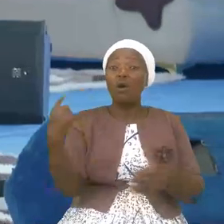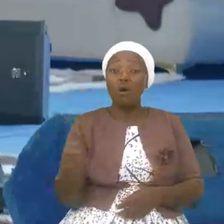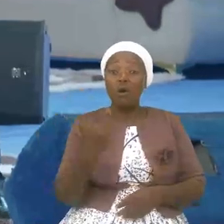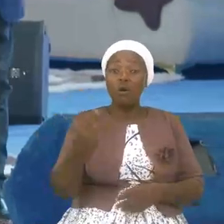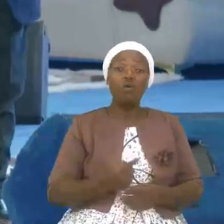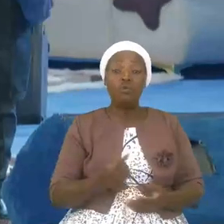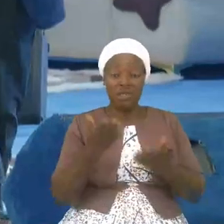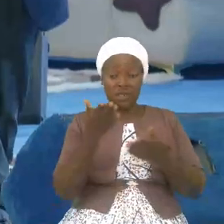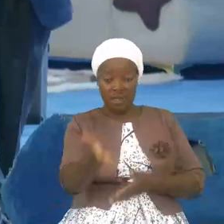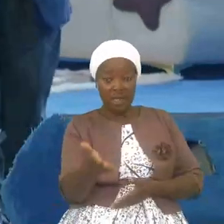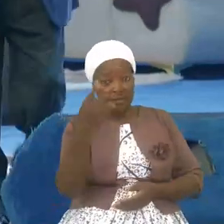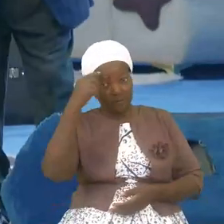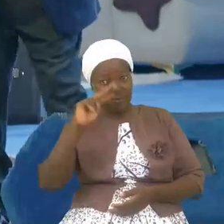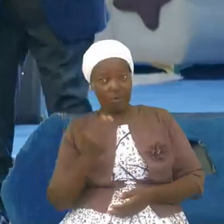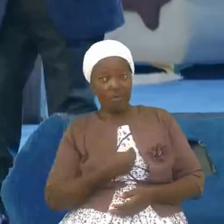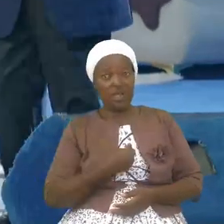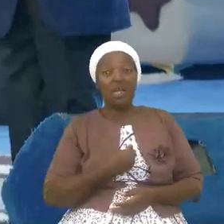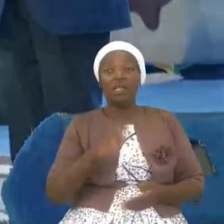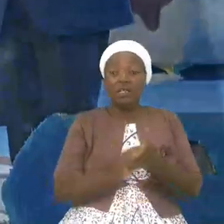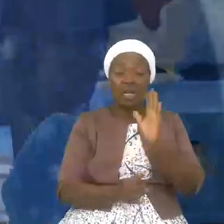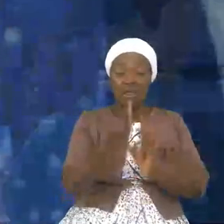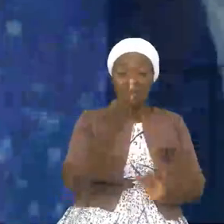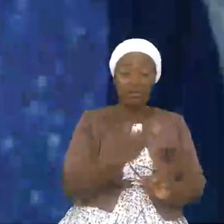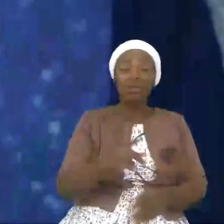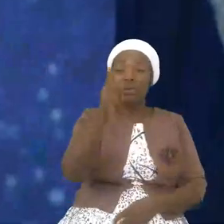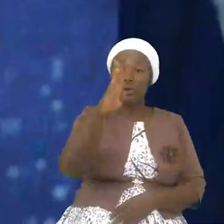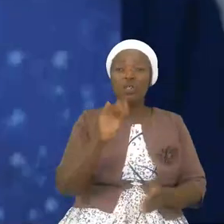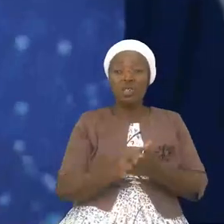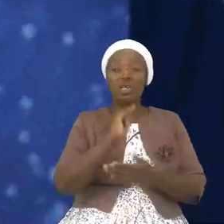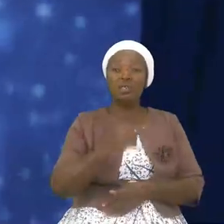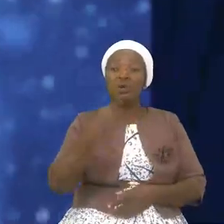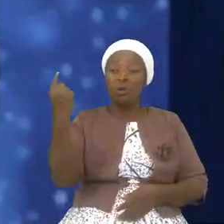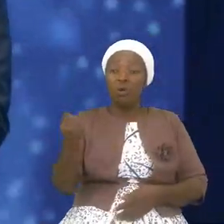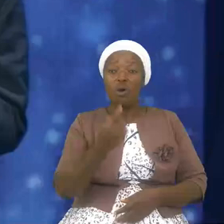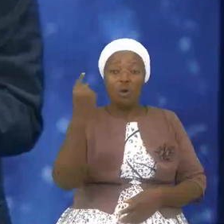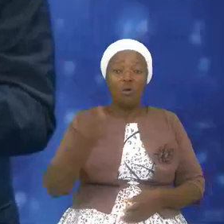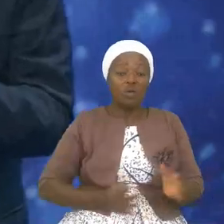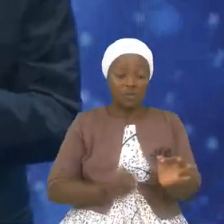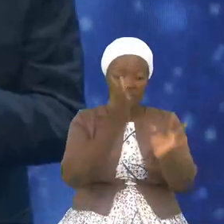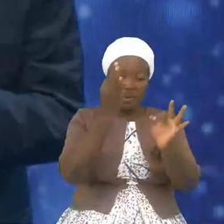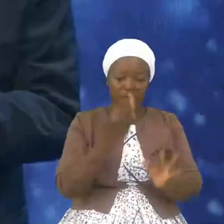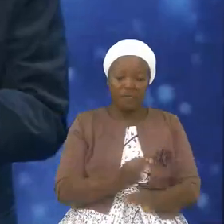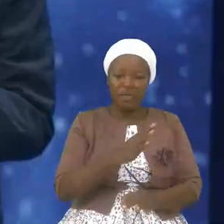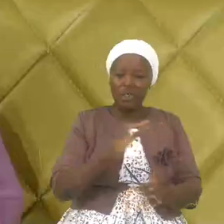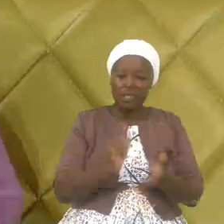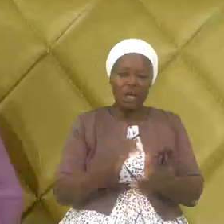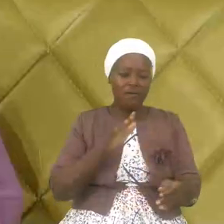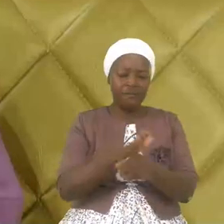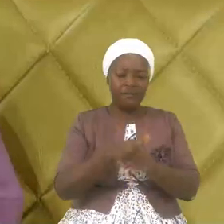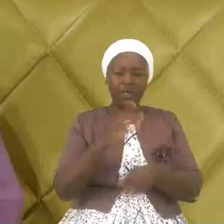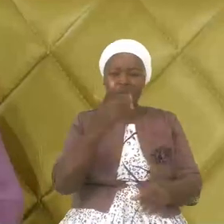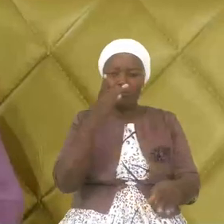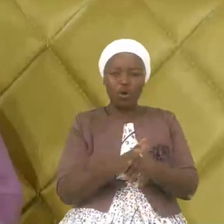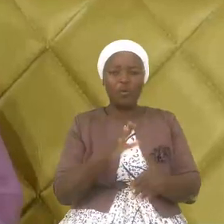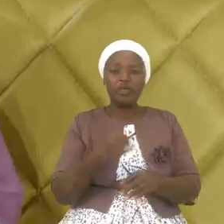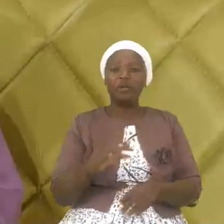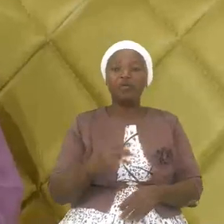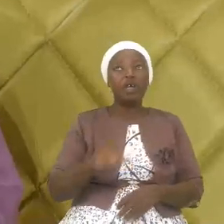présent, ce Dieu toujours fidèle, ce Dieu qui accomplit les promesses de sa